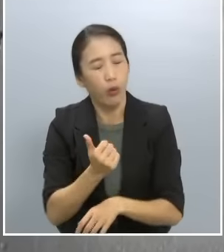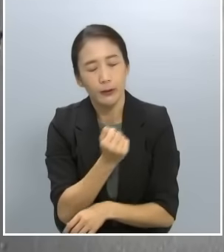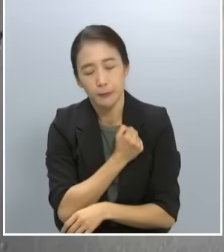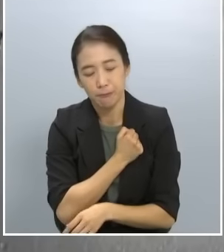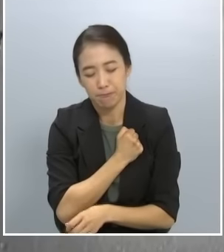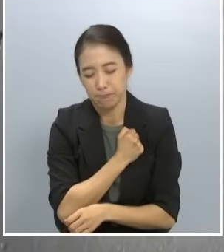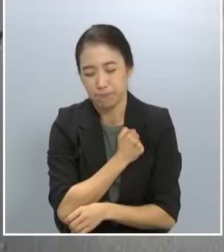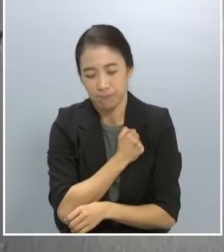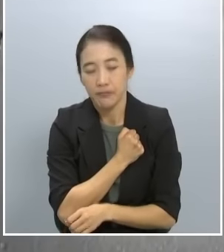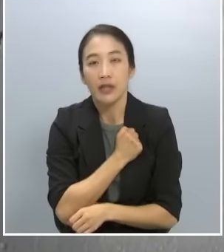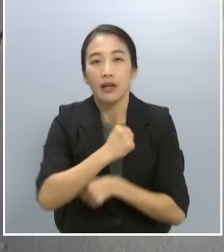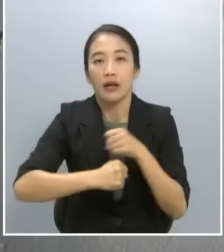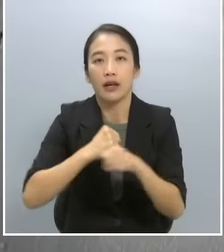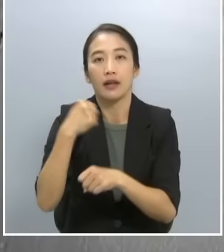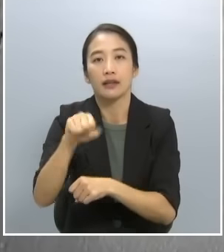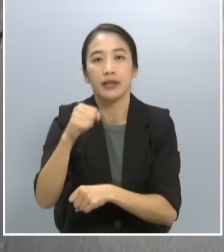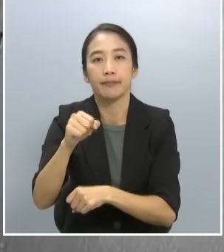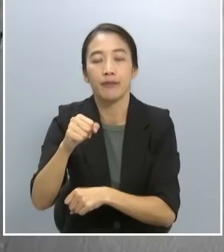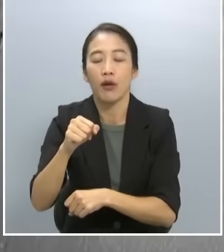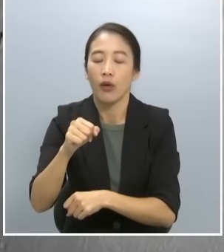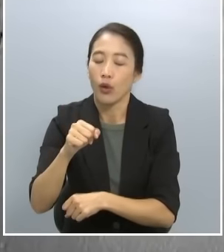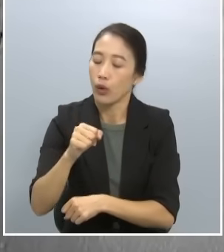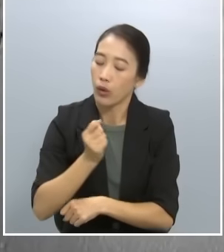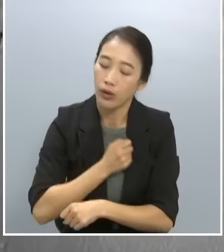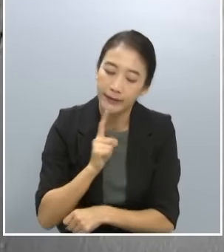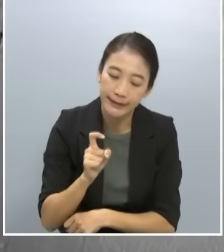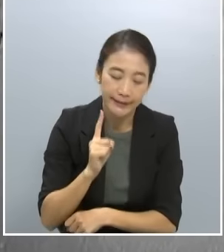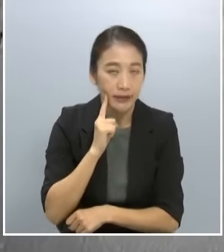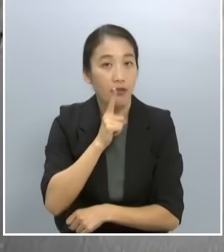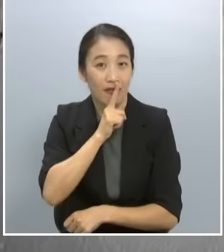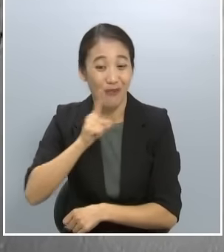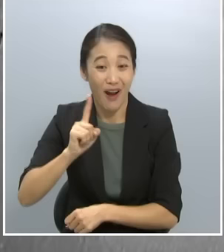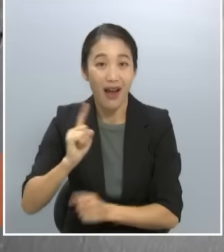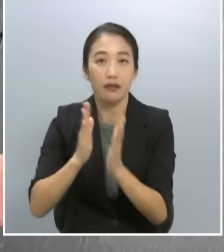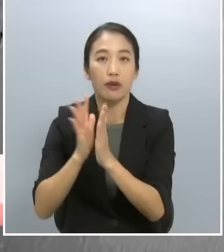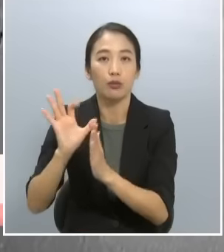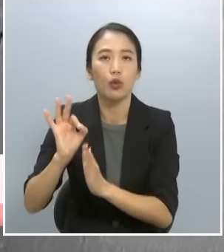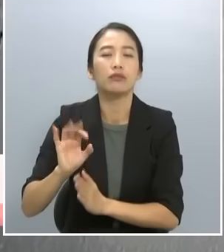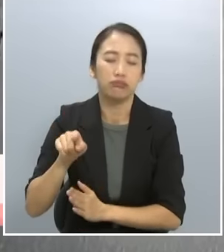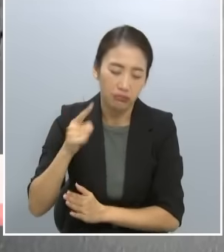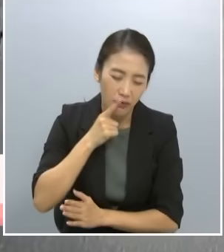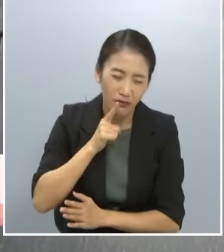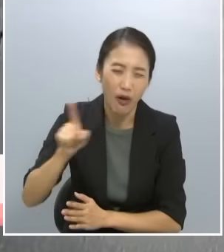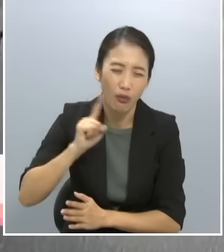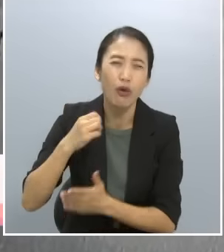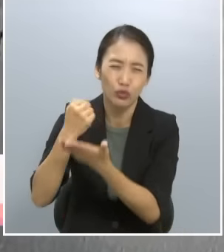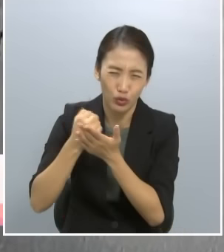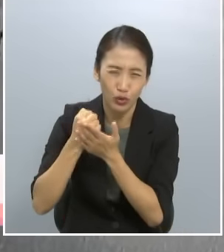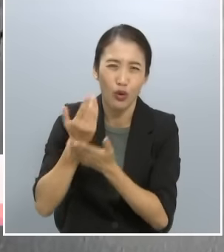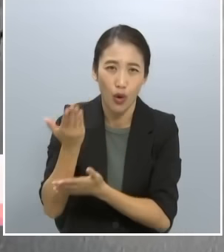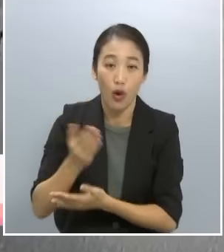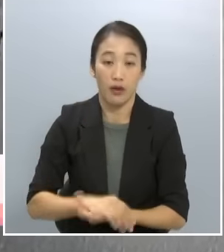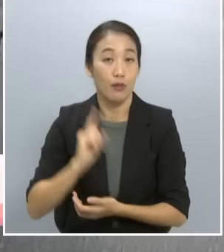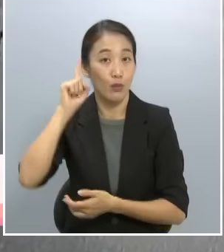ครับสุดท้ายไม่ไหวจริงๆผ่านไป10ปี ไปร้องเพจสายไหมต้องรอดนะฮะบอกให้ช่วยเหลือหน่อยคือคุณปลางบอกแบบนี้ฮะบอกว่าเธอเอง